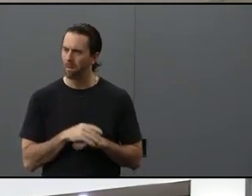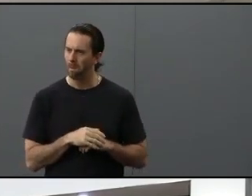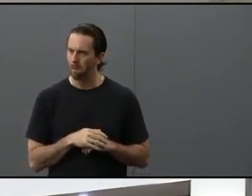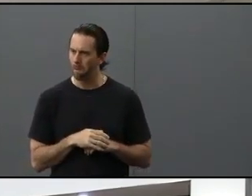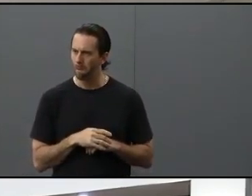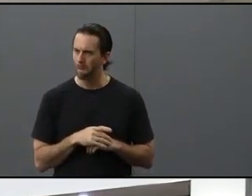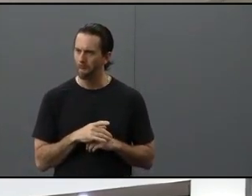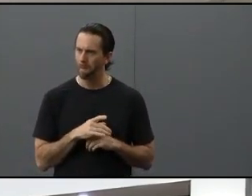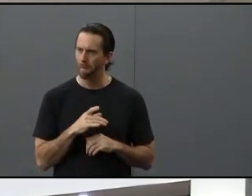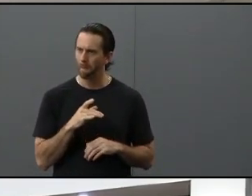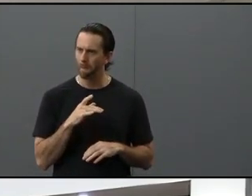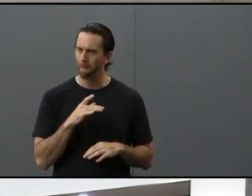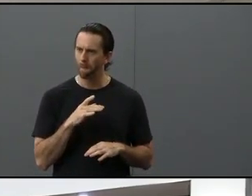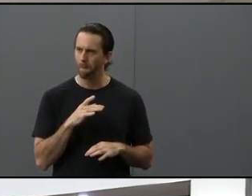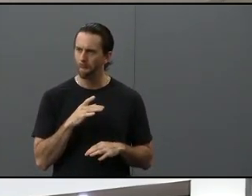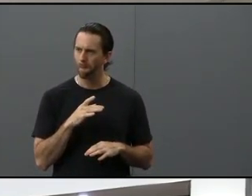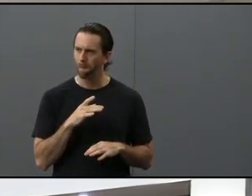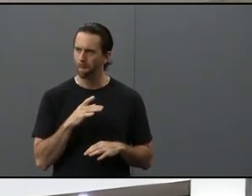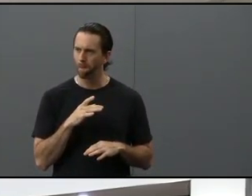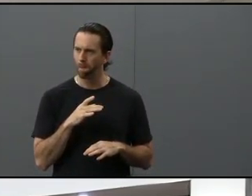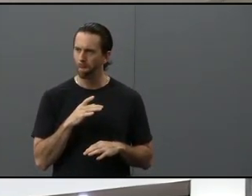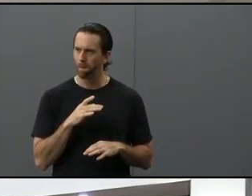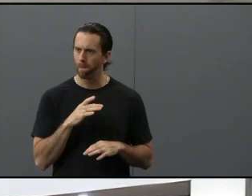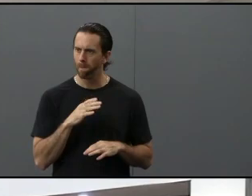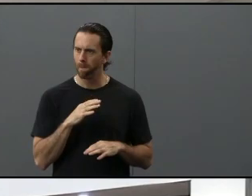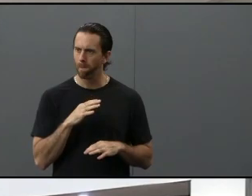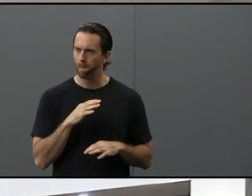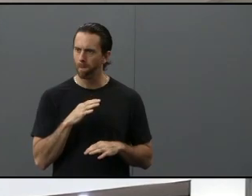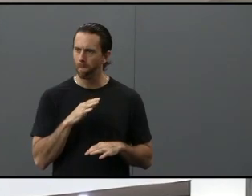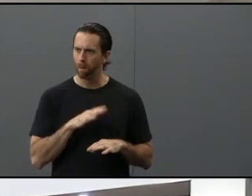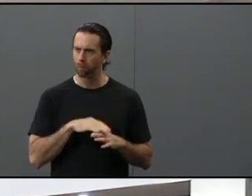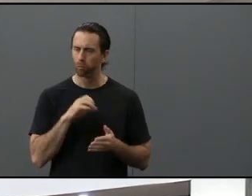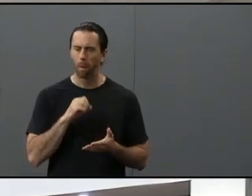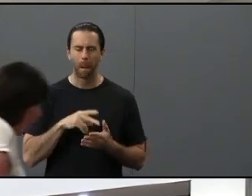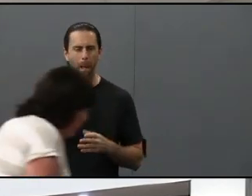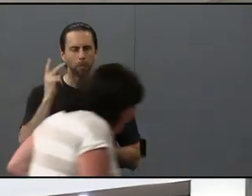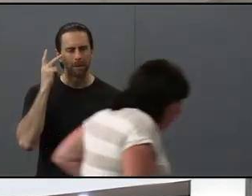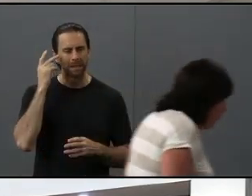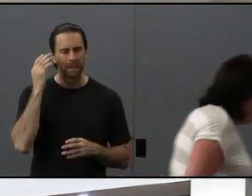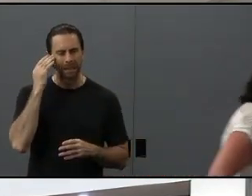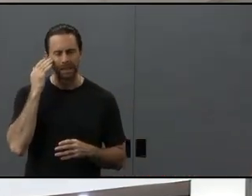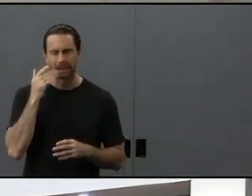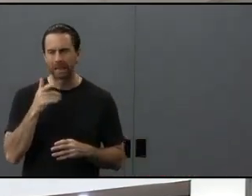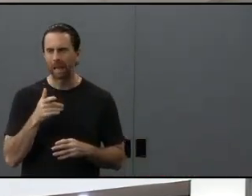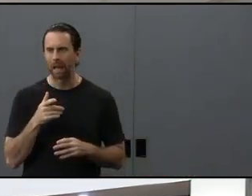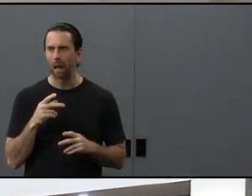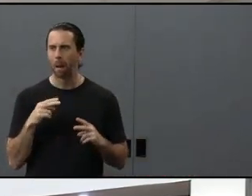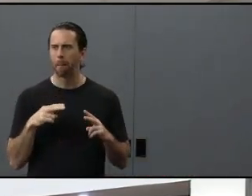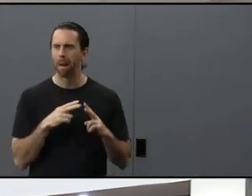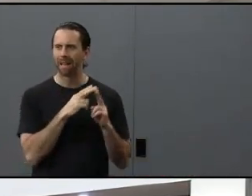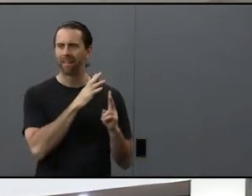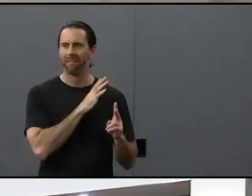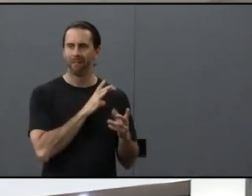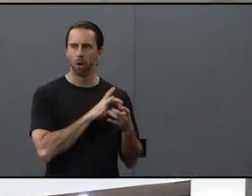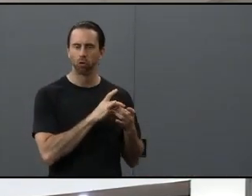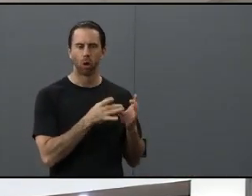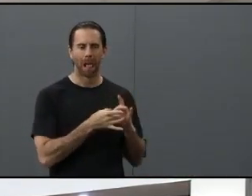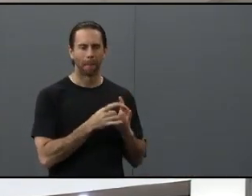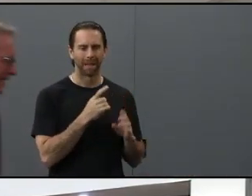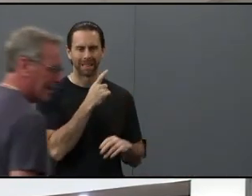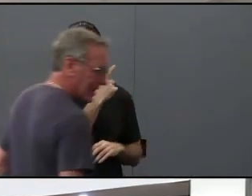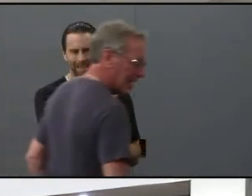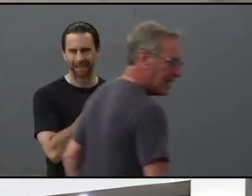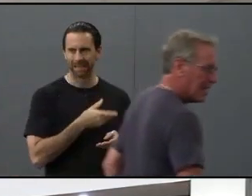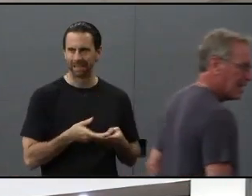malgré les bouleversements que la France subit actuellement sur le plan politique on sait que Paris va connaître les Jeux Olympiques